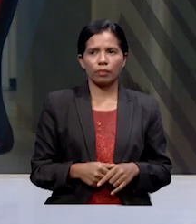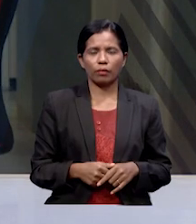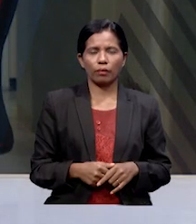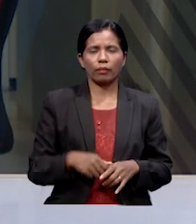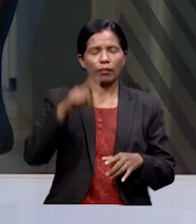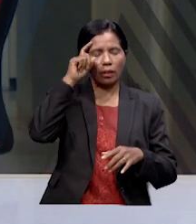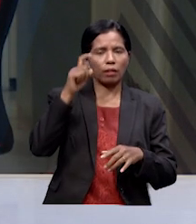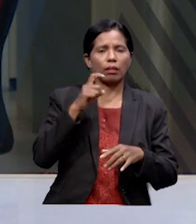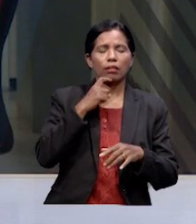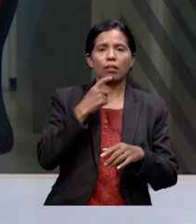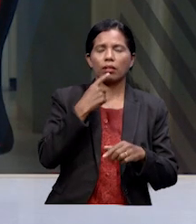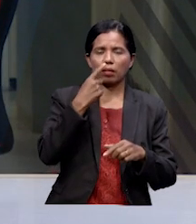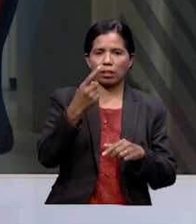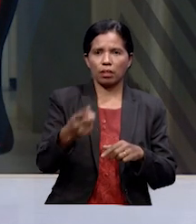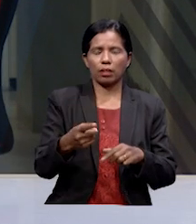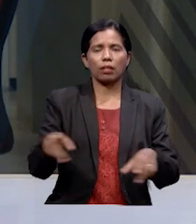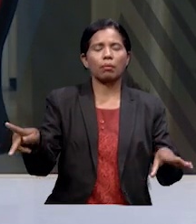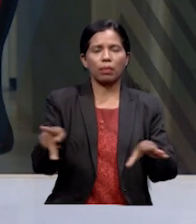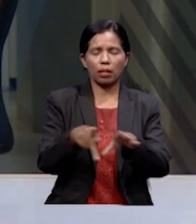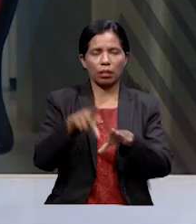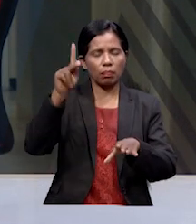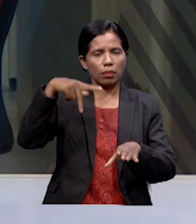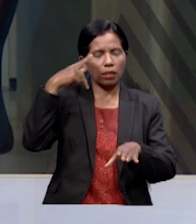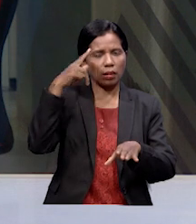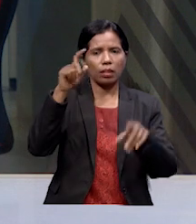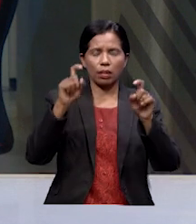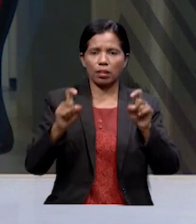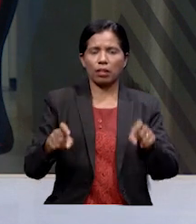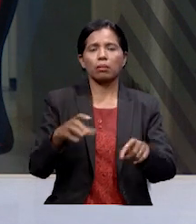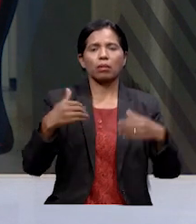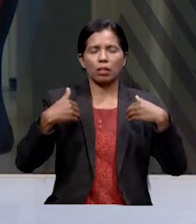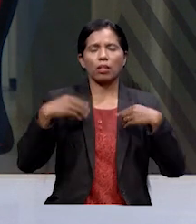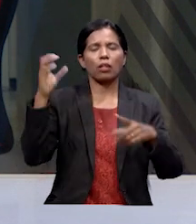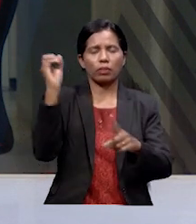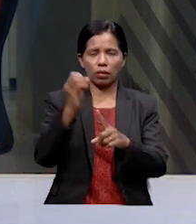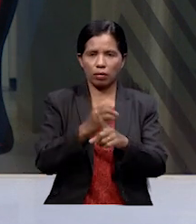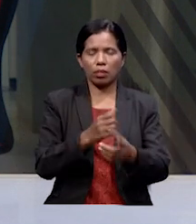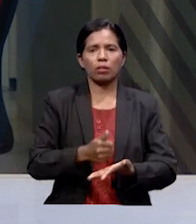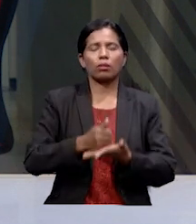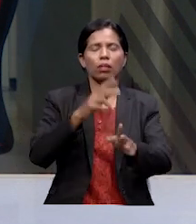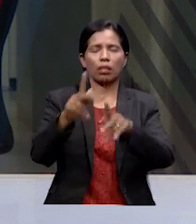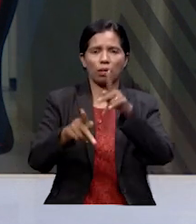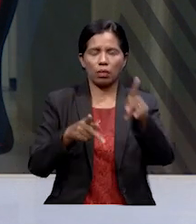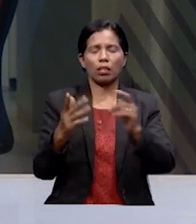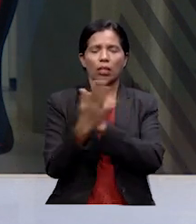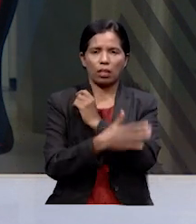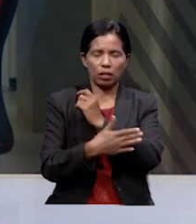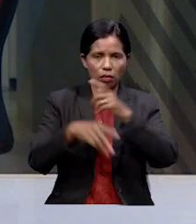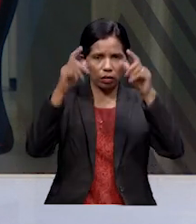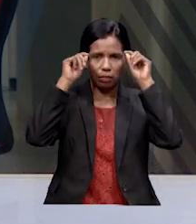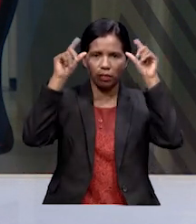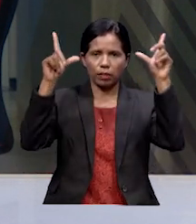Kairala sananagus maung HTT, sai partido politiku tenki ia objektivu serbi povu no rai Timor-Leste.